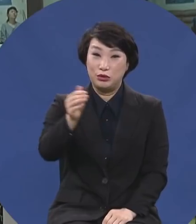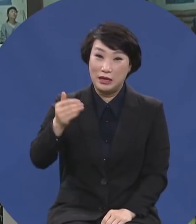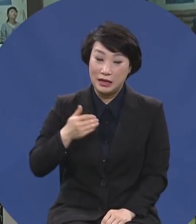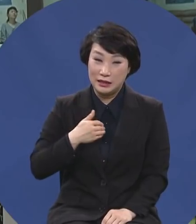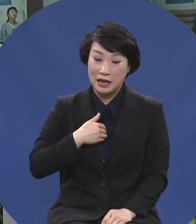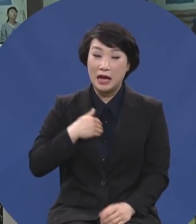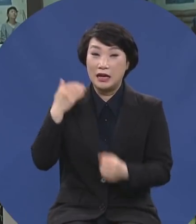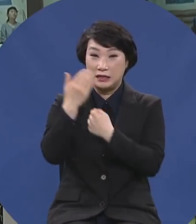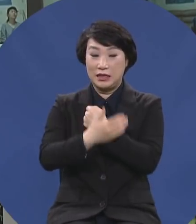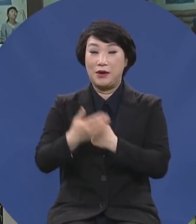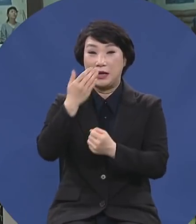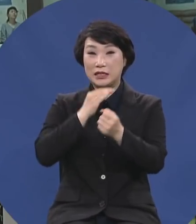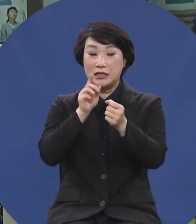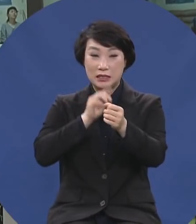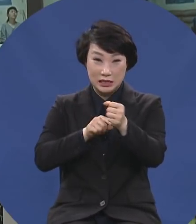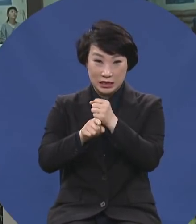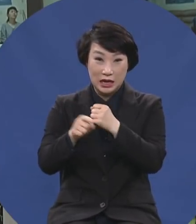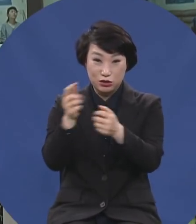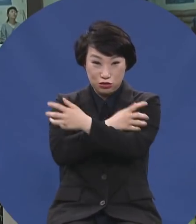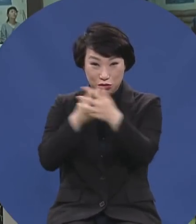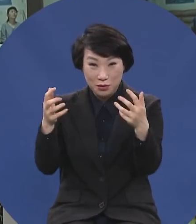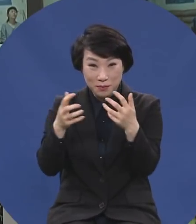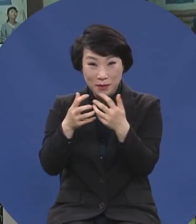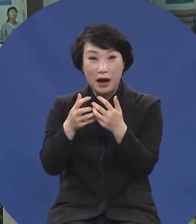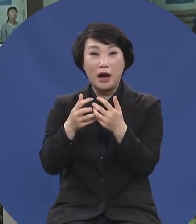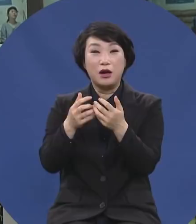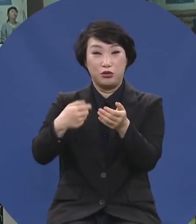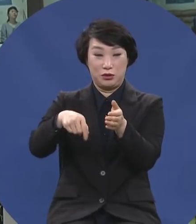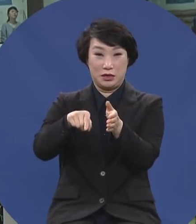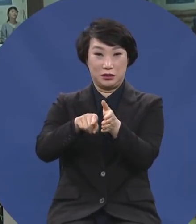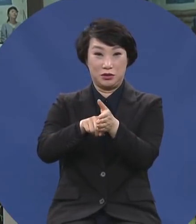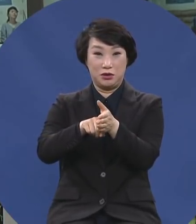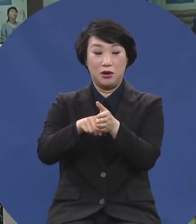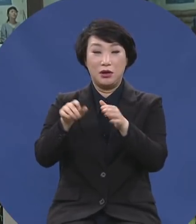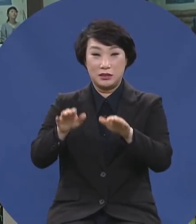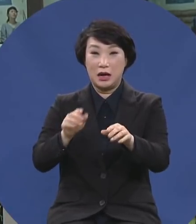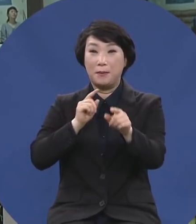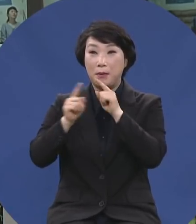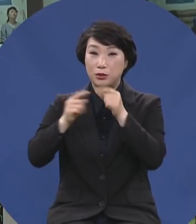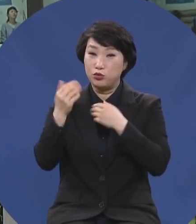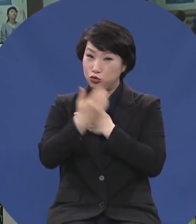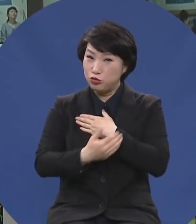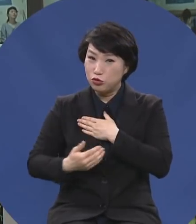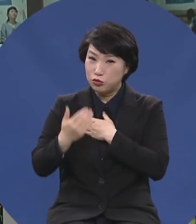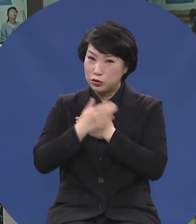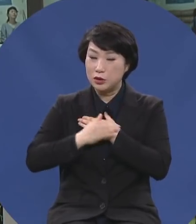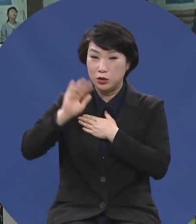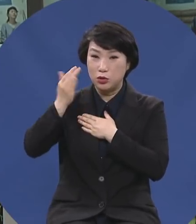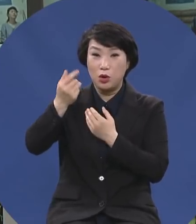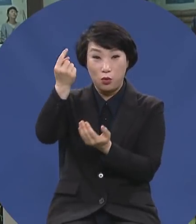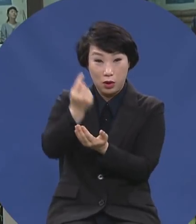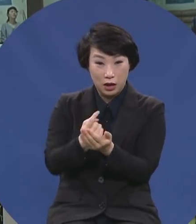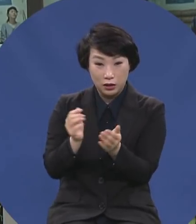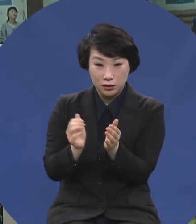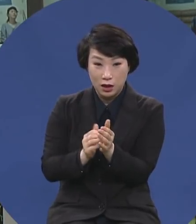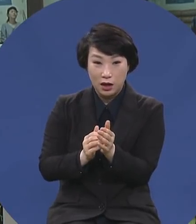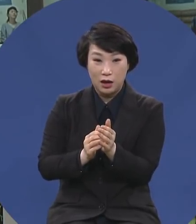우리에게 은혜와 진리가 충만하게 하시려고 말씀이 육신이 되어 오셨으니